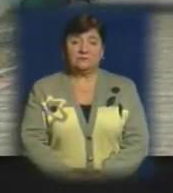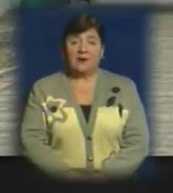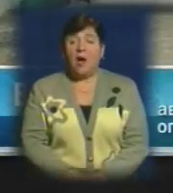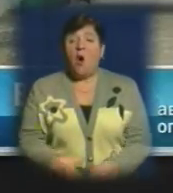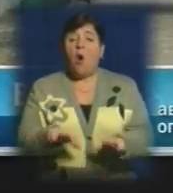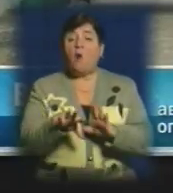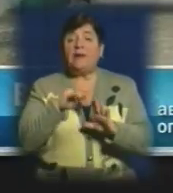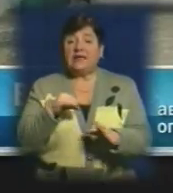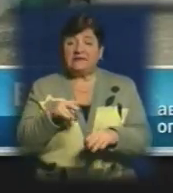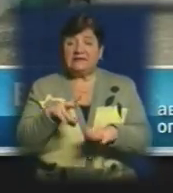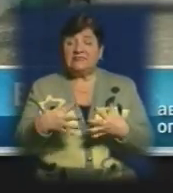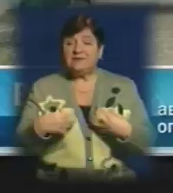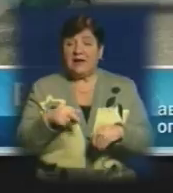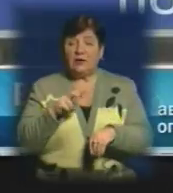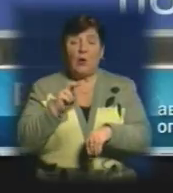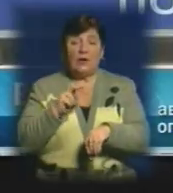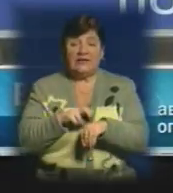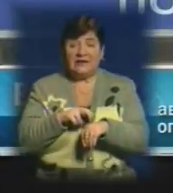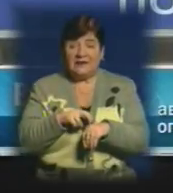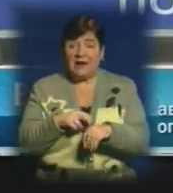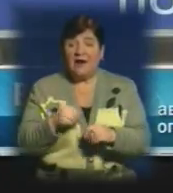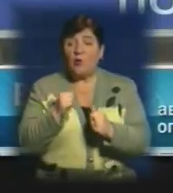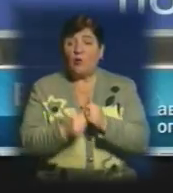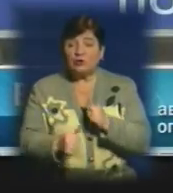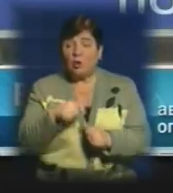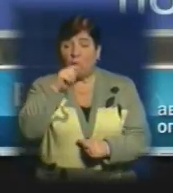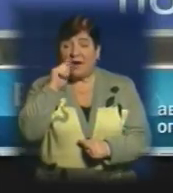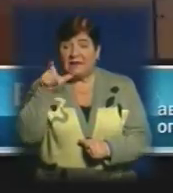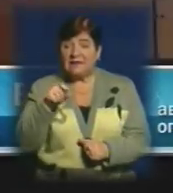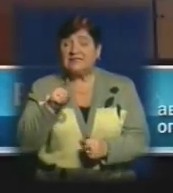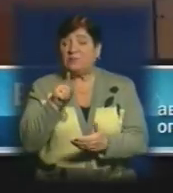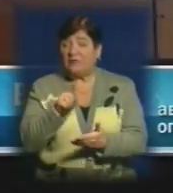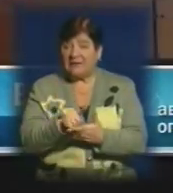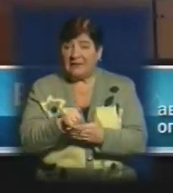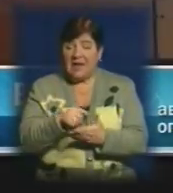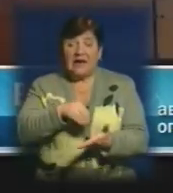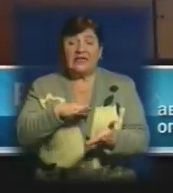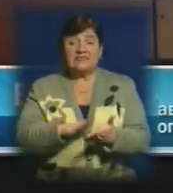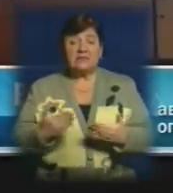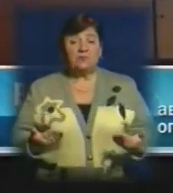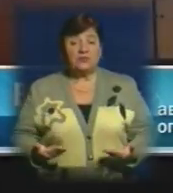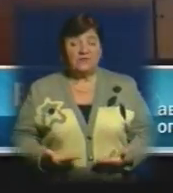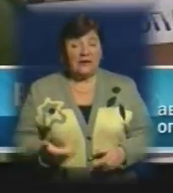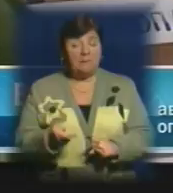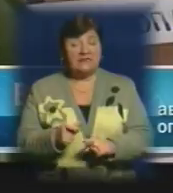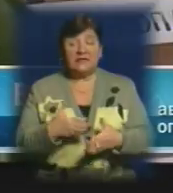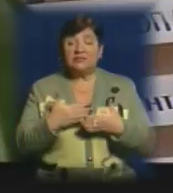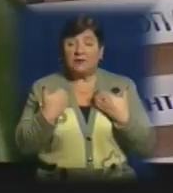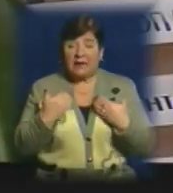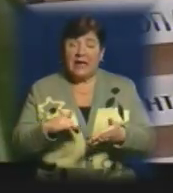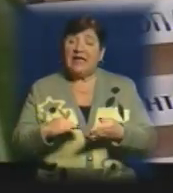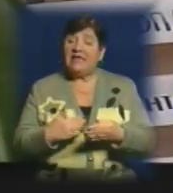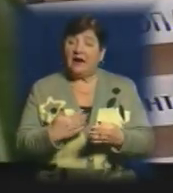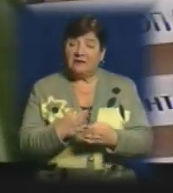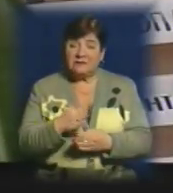Обрати собі сімейного лікаря з 1 січня має право кожен українець. Прив'язки до місця реєстрації чи проживання більше немає. Якщо якість